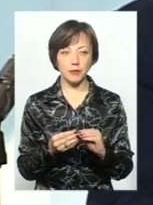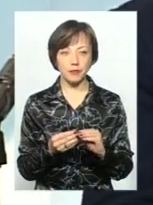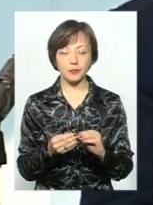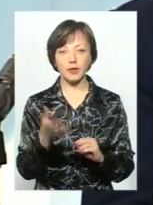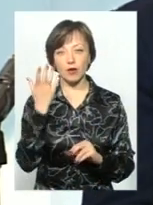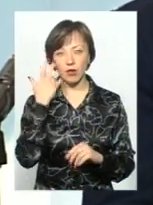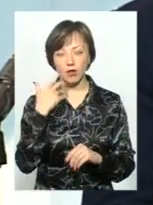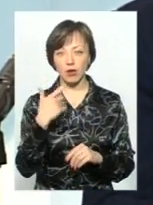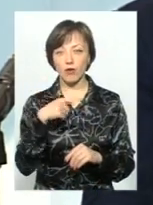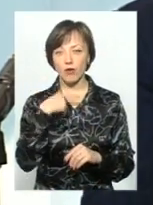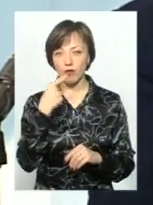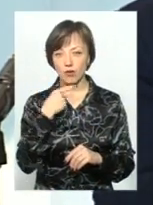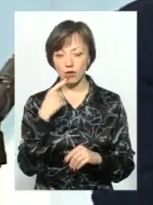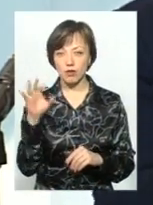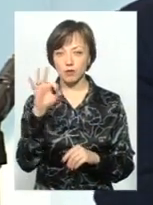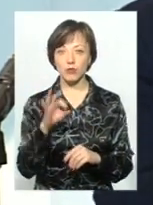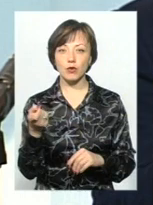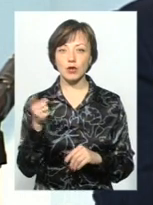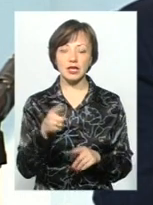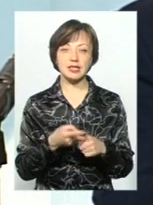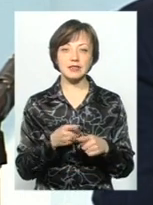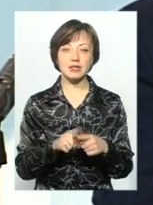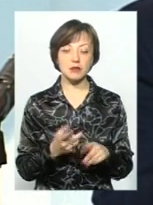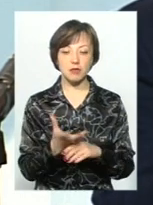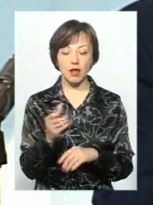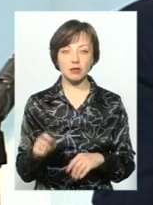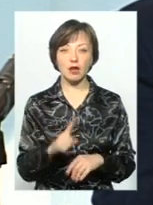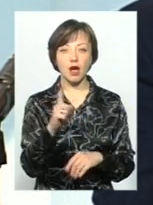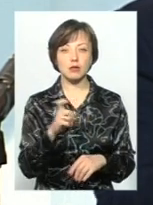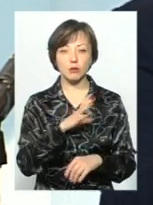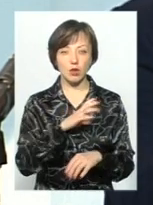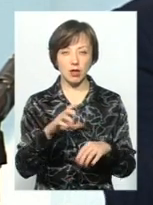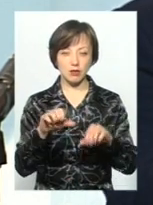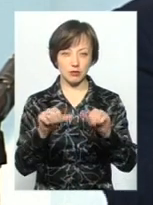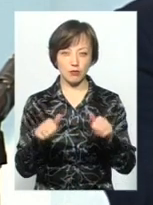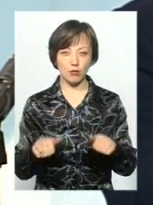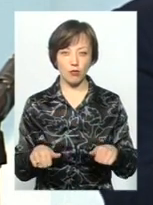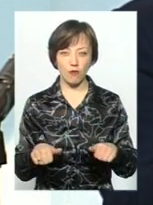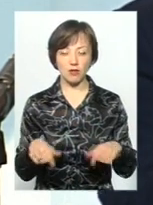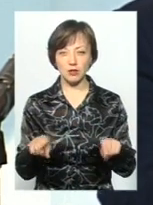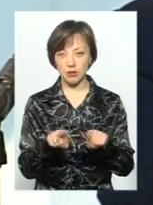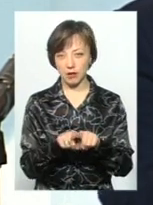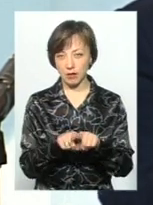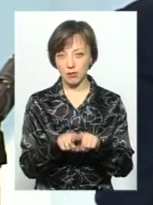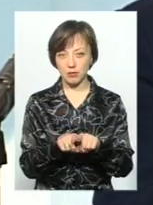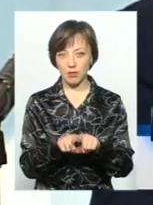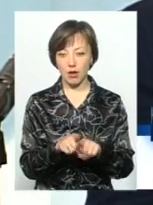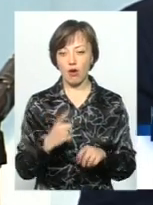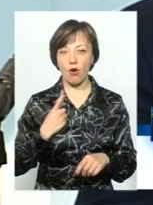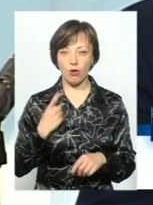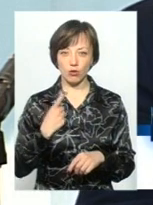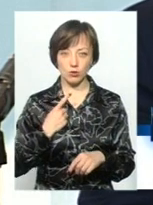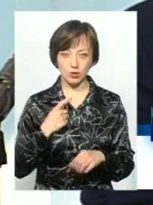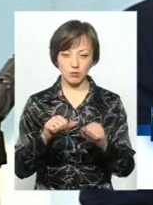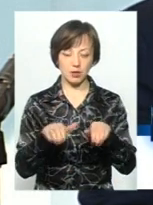коли ми говорили про те, що в цій платі за газ, яка була сформована таким одноосібним, будемо